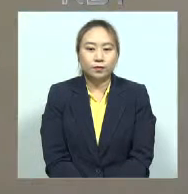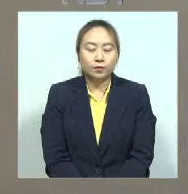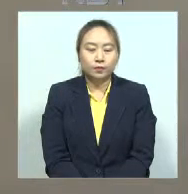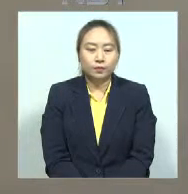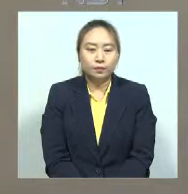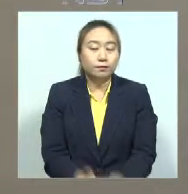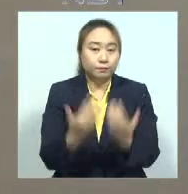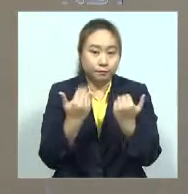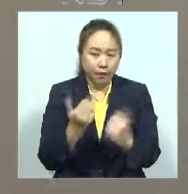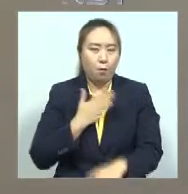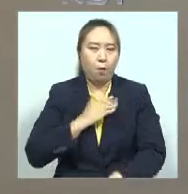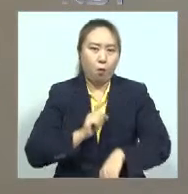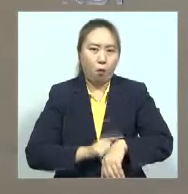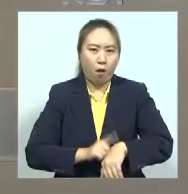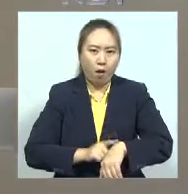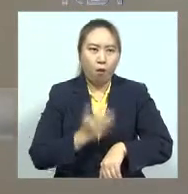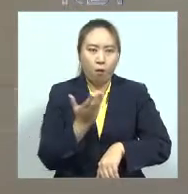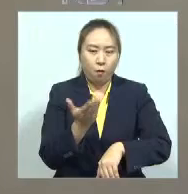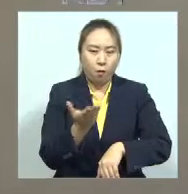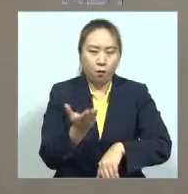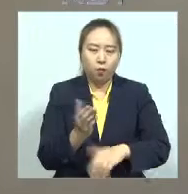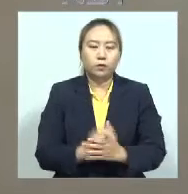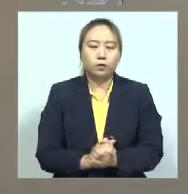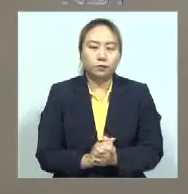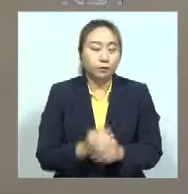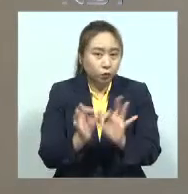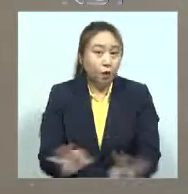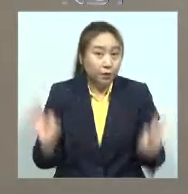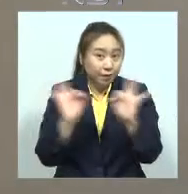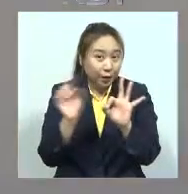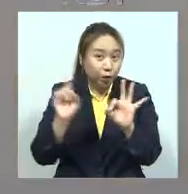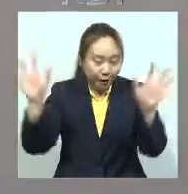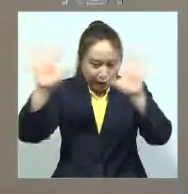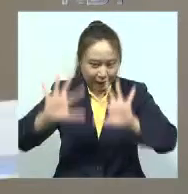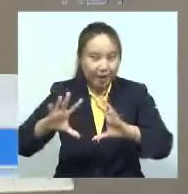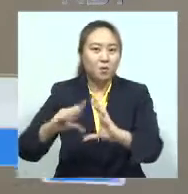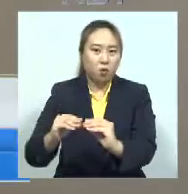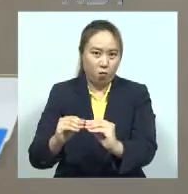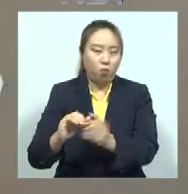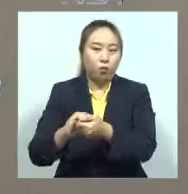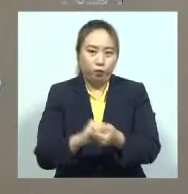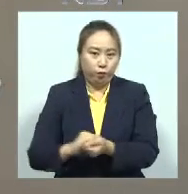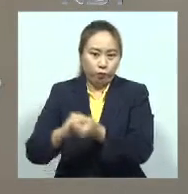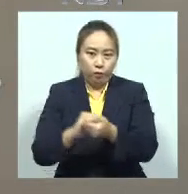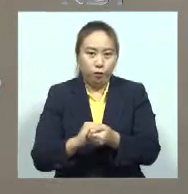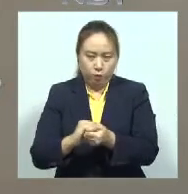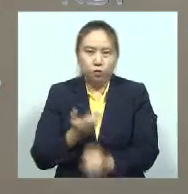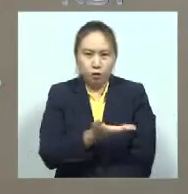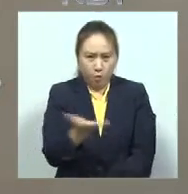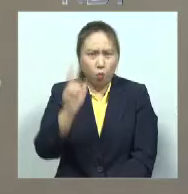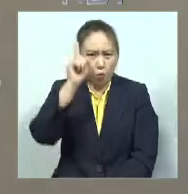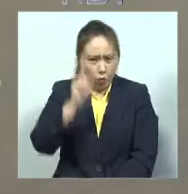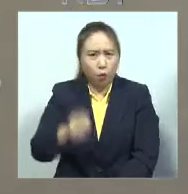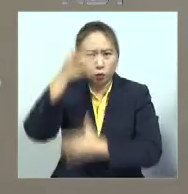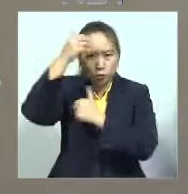คราวนี้ผมขอเวลาในการให้ความสำคัญกับเรื่องการประชุมอาเซียนนะร่วมมือร่วมใจก้าวไกลสู่ความยั่งยืนทุกคนต้องสนใจตรง